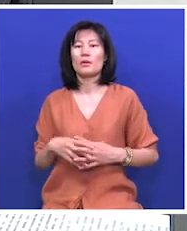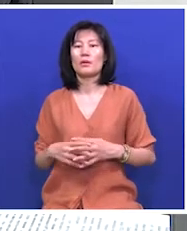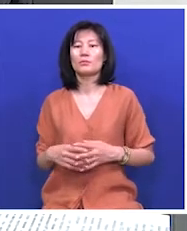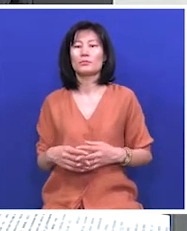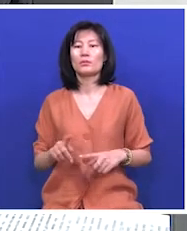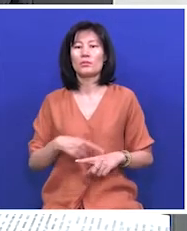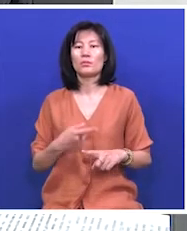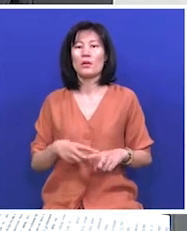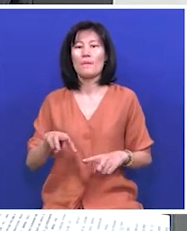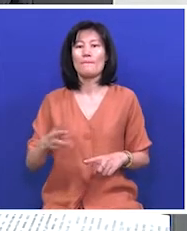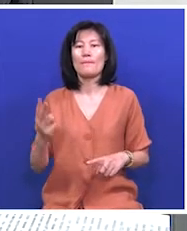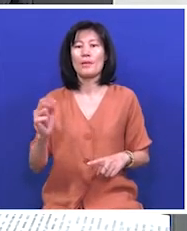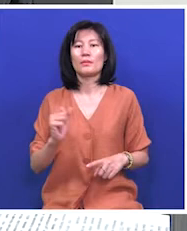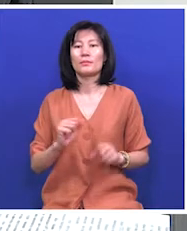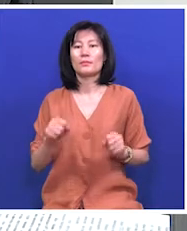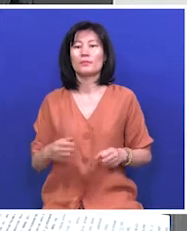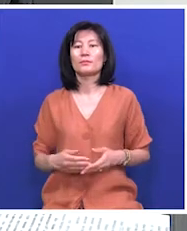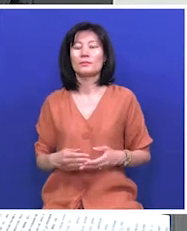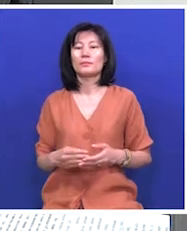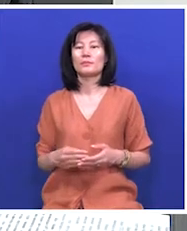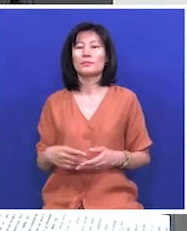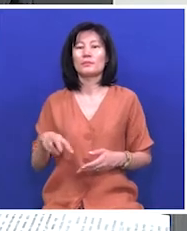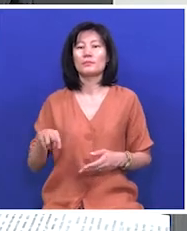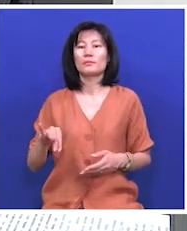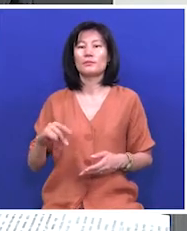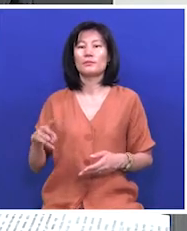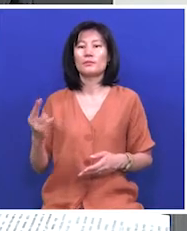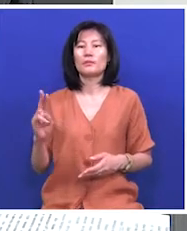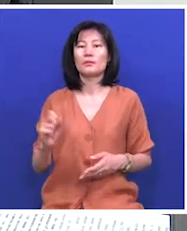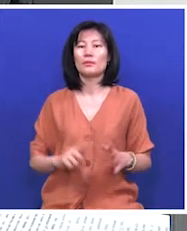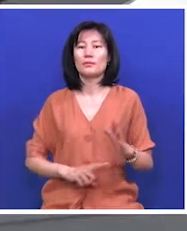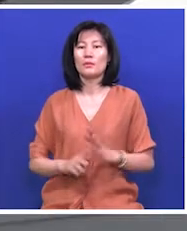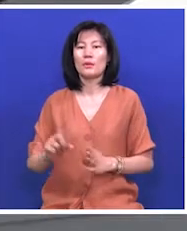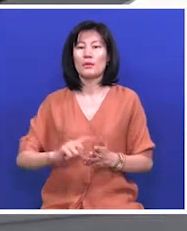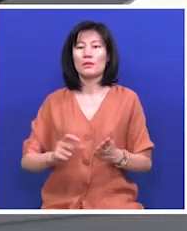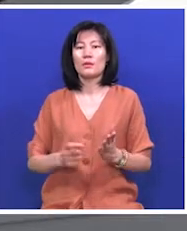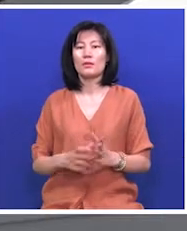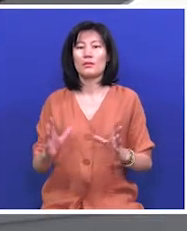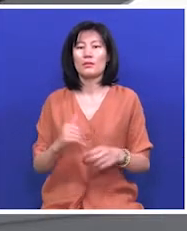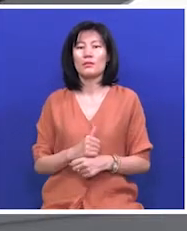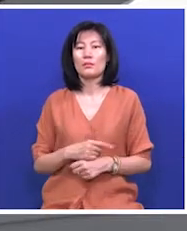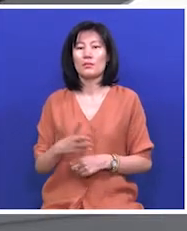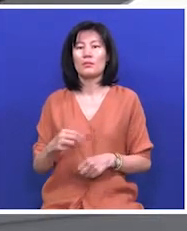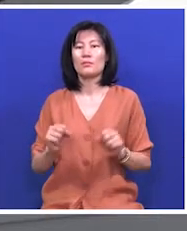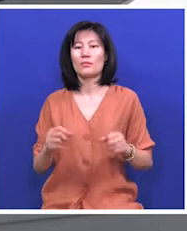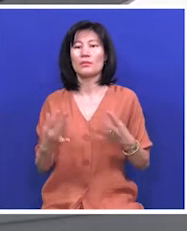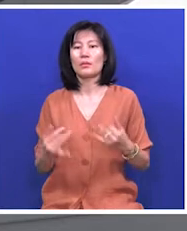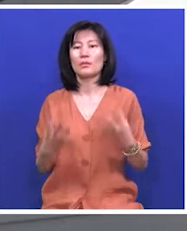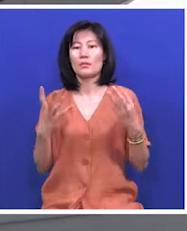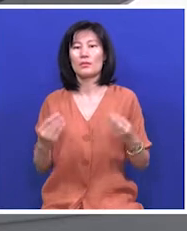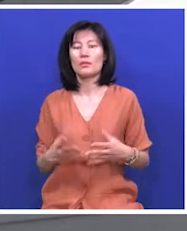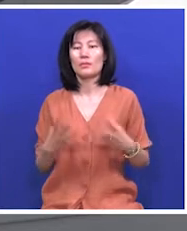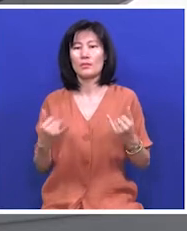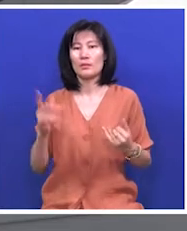Ордабасы аудандарында осы мақта дақылына минералды тыңайтқыштардың басым бөлігі осы мақта дақылына беріліп отыр